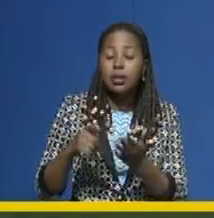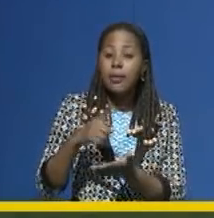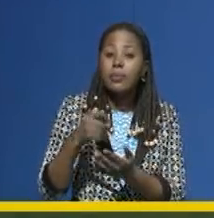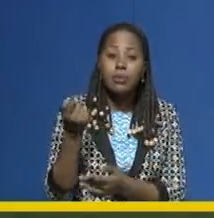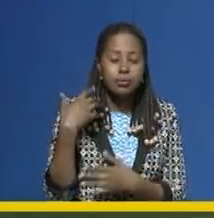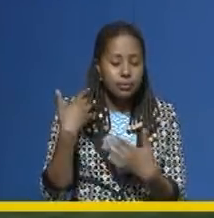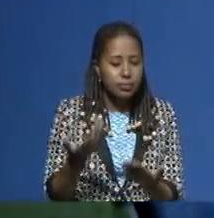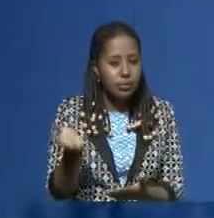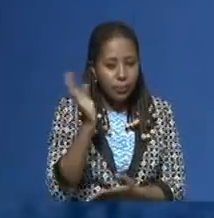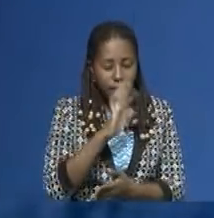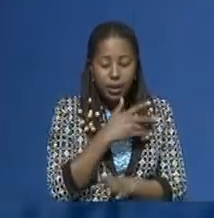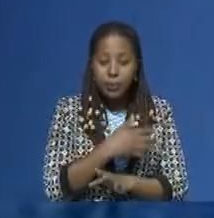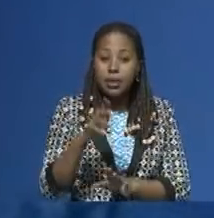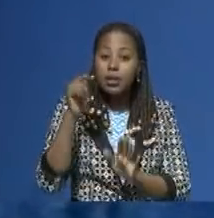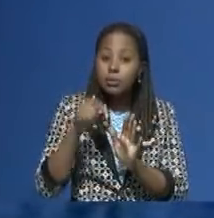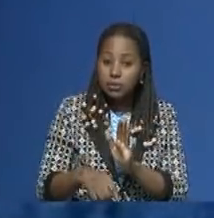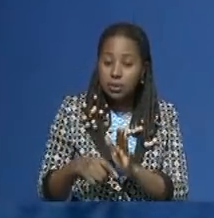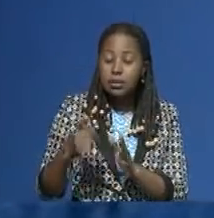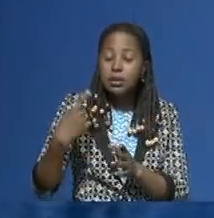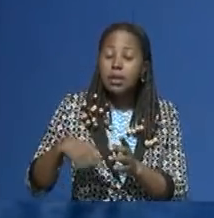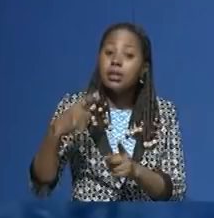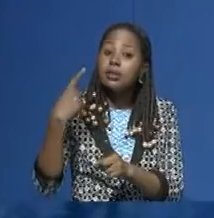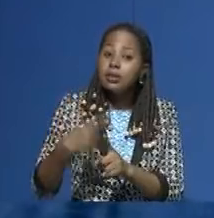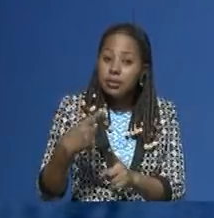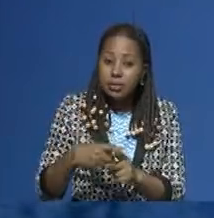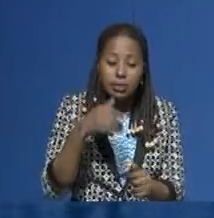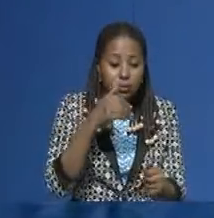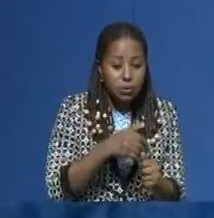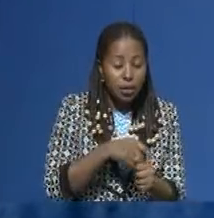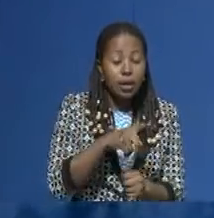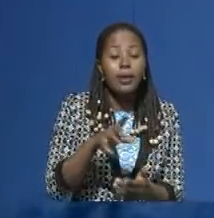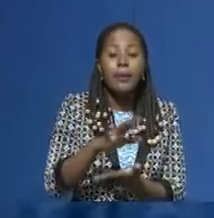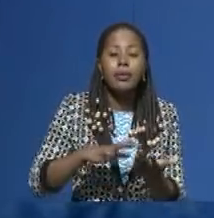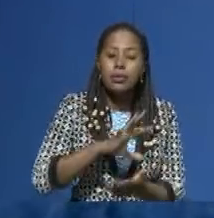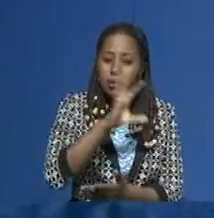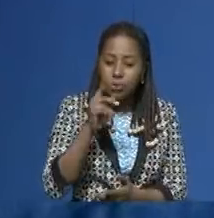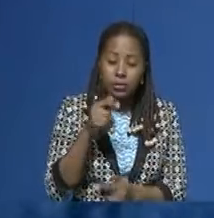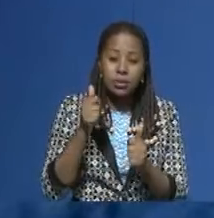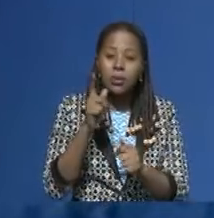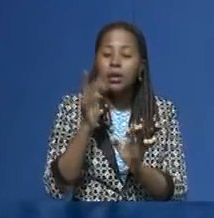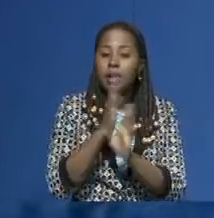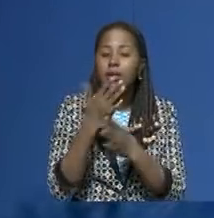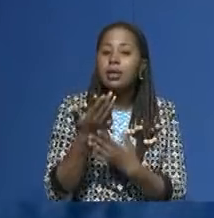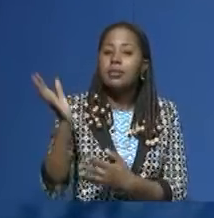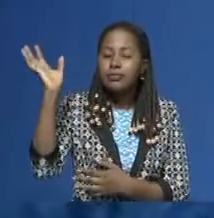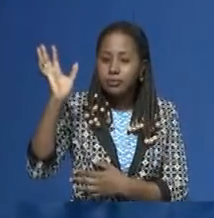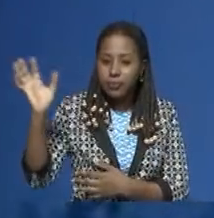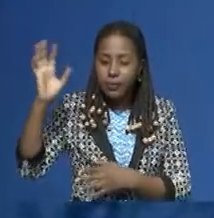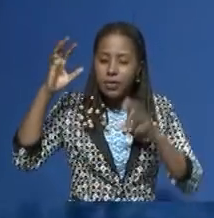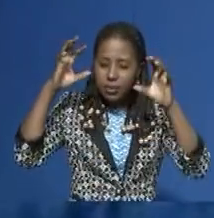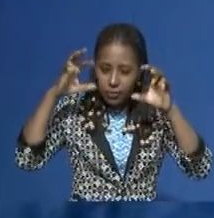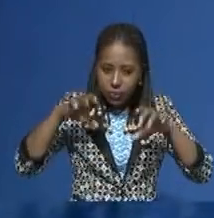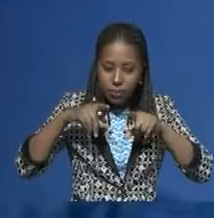Na sasa tumalizie pwani ya kusini katika miji ya Lindi na Mtwara, maeneo yote haya tunatarajia kuona hali ya mawingu, mvua za matana na ngurumo za